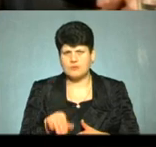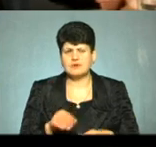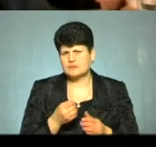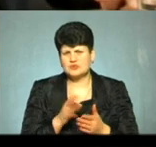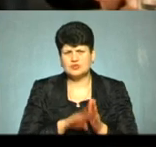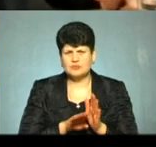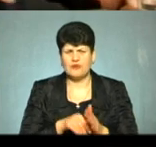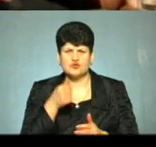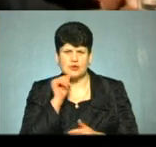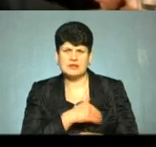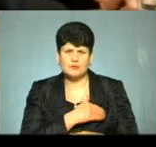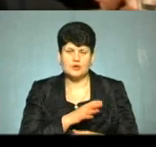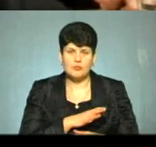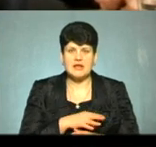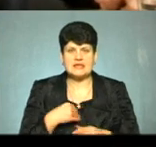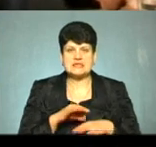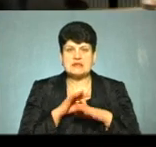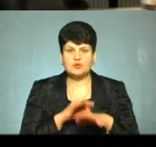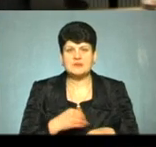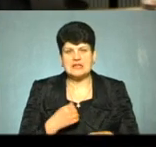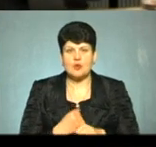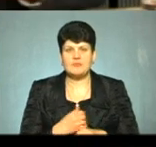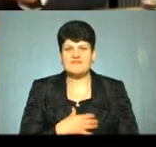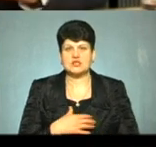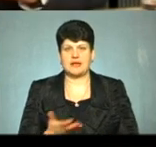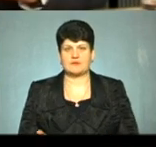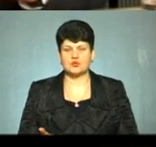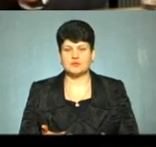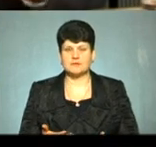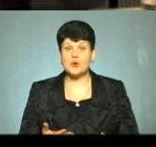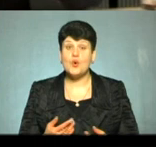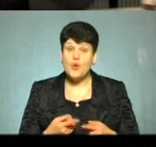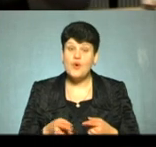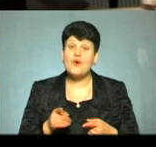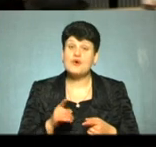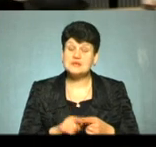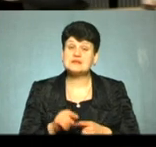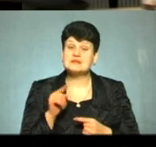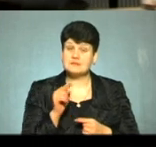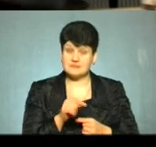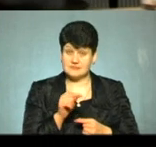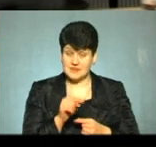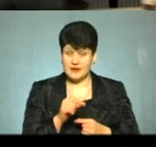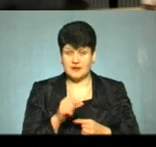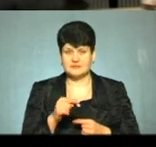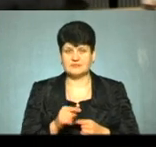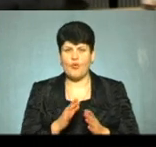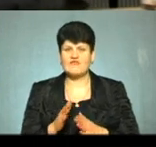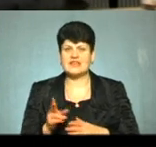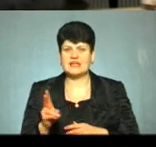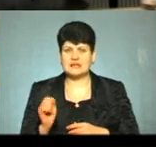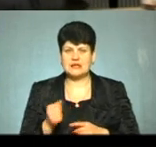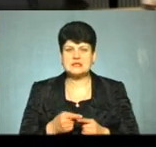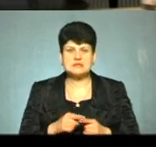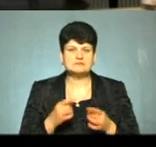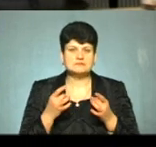соплі, це всього лише температурка вчора була, я відведу. Бо мені на роботу, мені важливо. І ось такий модус, така